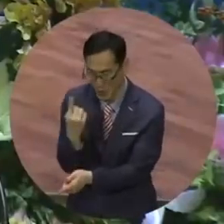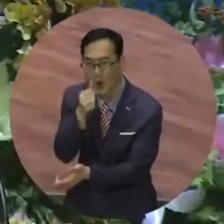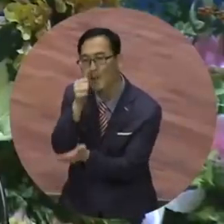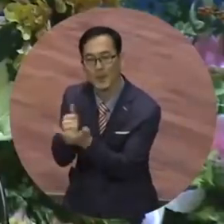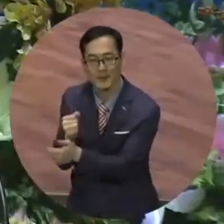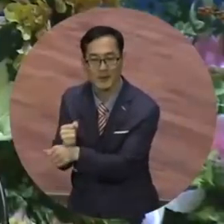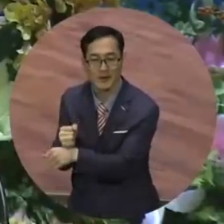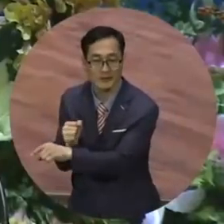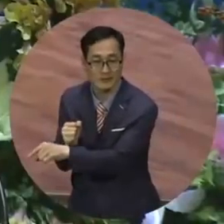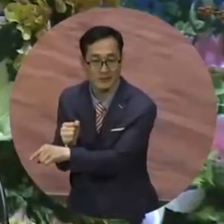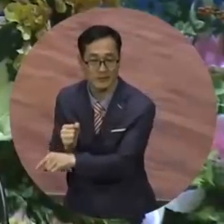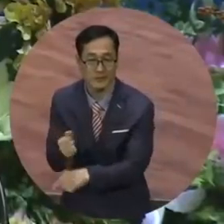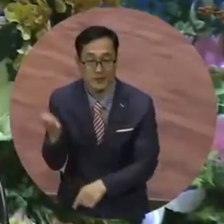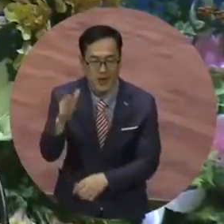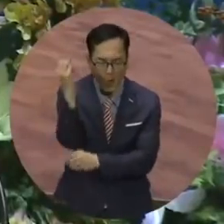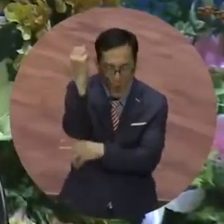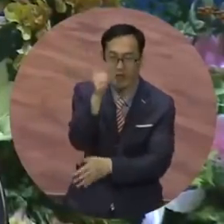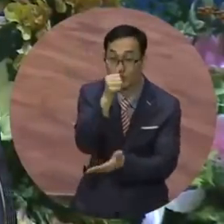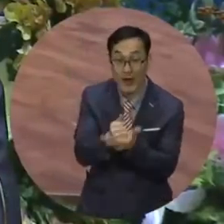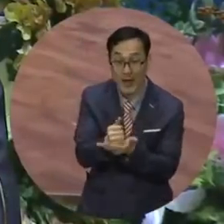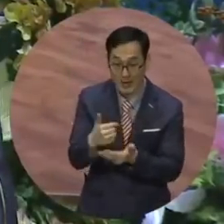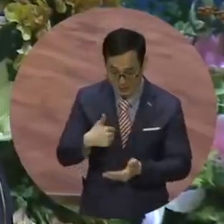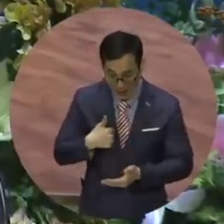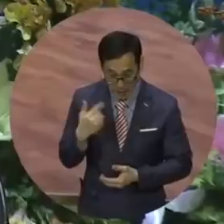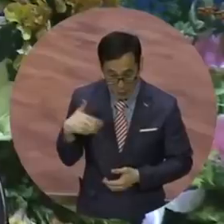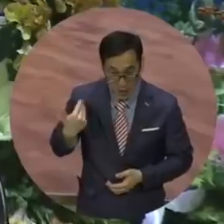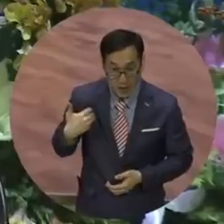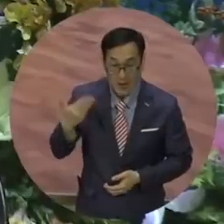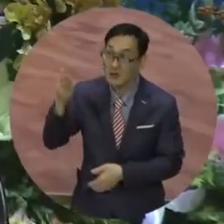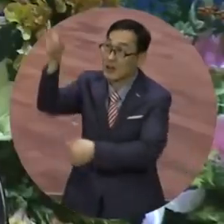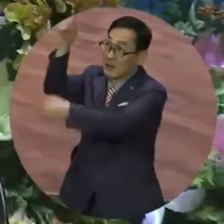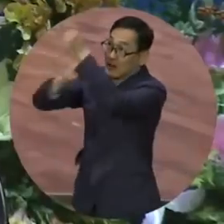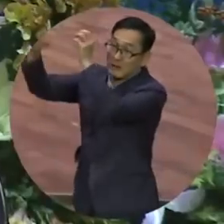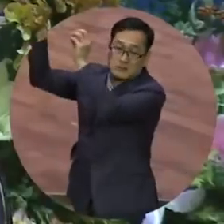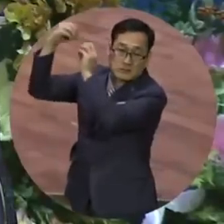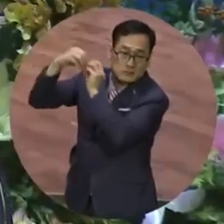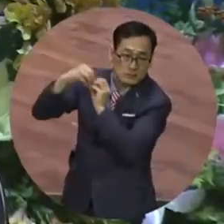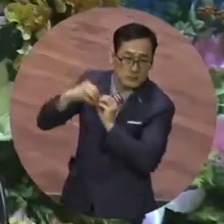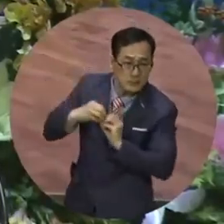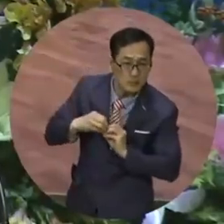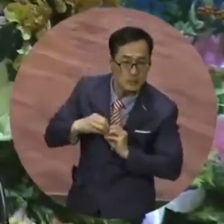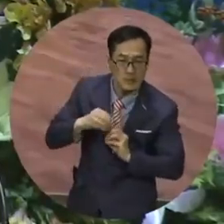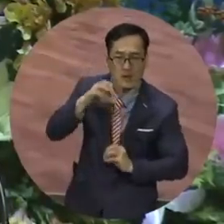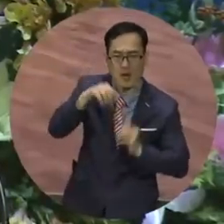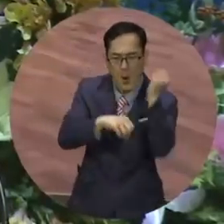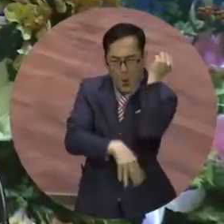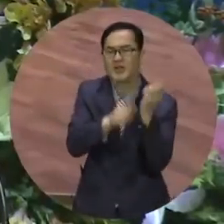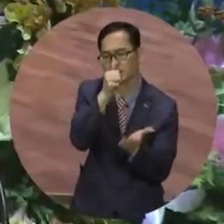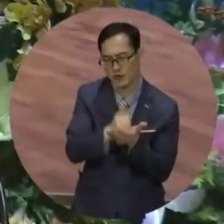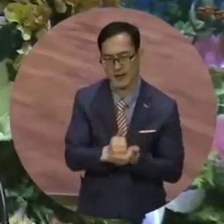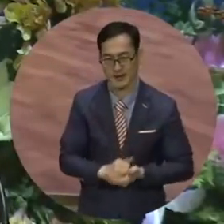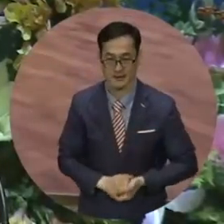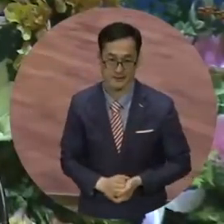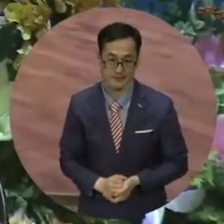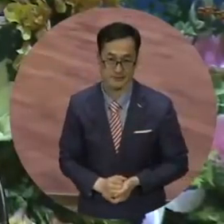조상 때부터 죄를 가진 속성이 되어놓으니까 배 속에서 어머니 배 팍팍 차요, 그냥.